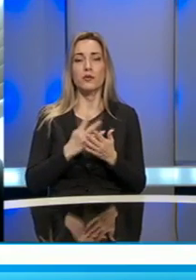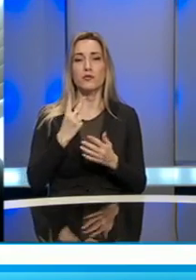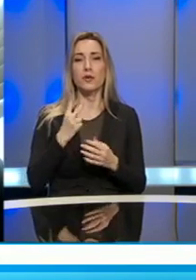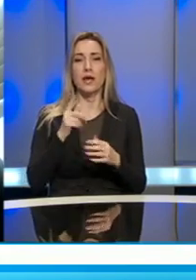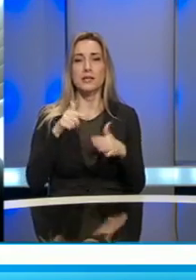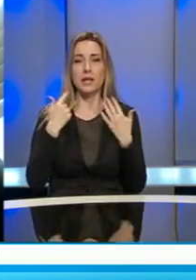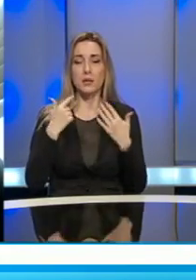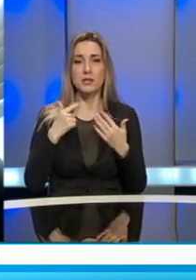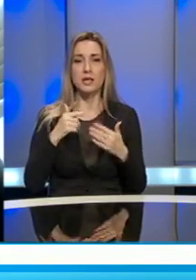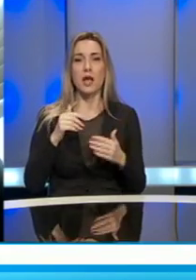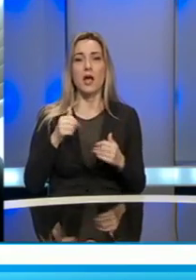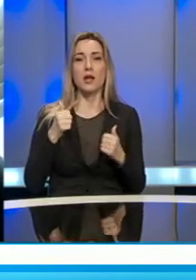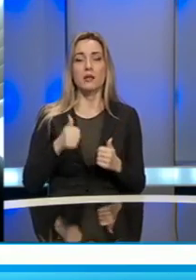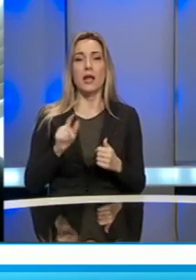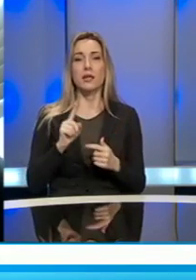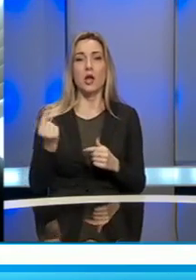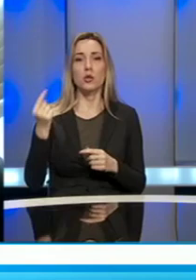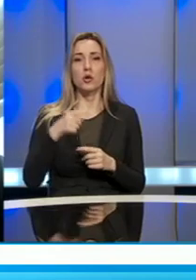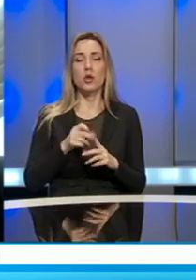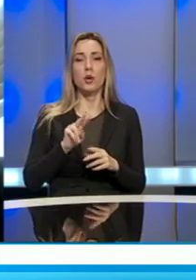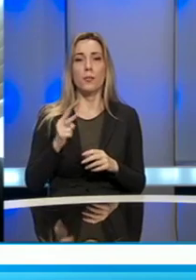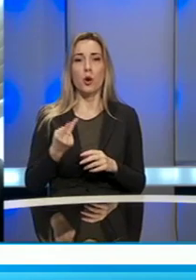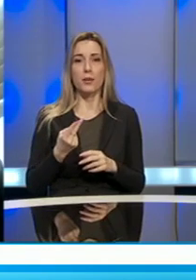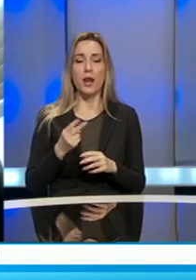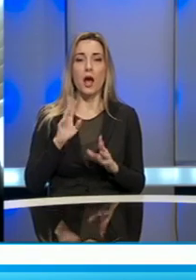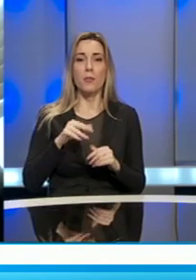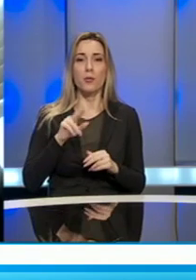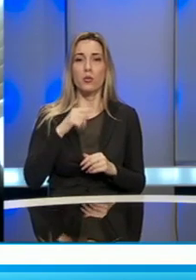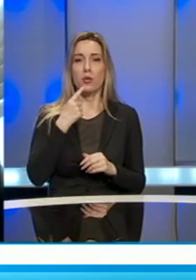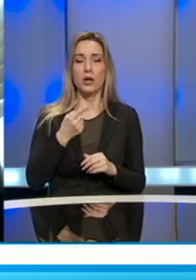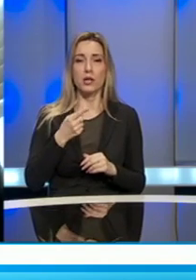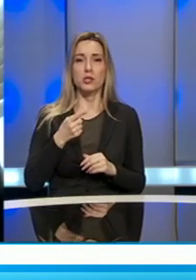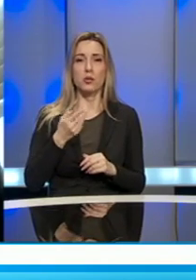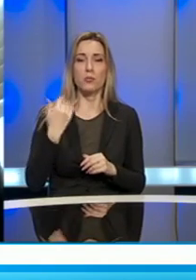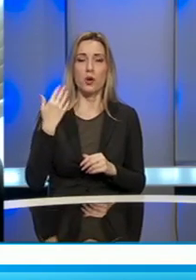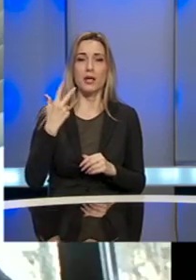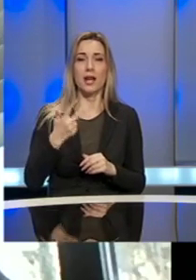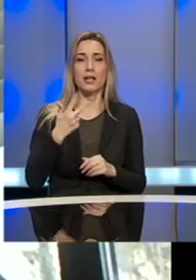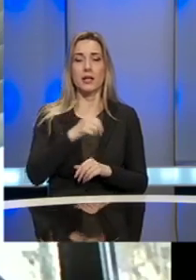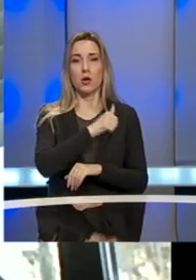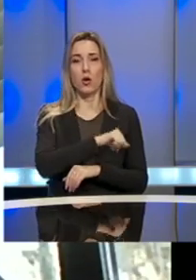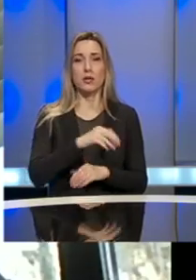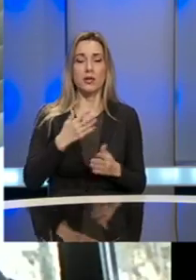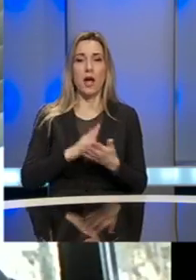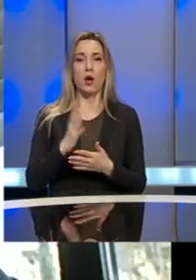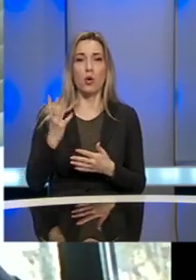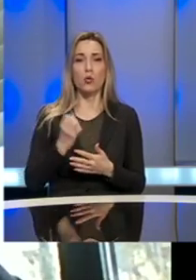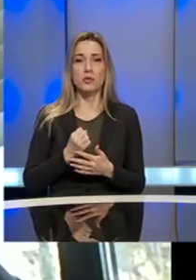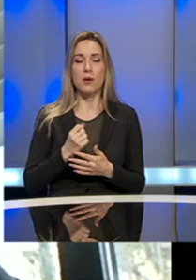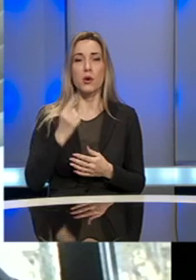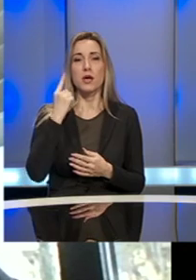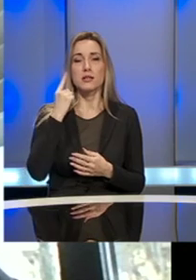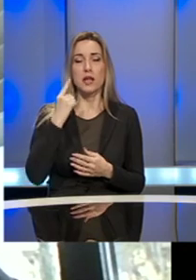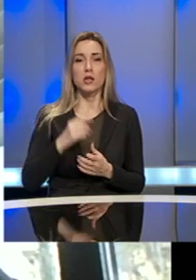i trenutno nije došlo do promjena. Ono što mogu reći u analizi u protekle tri godine, evo ako uzmemo, znači da